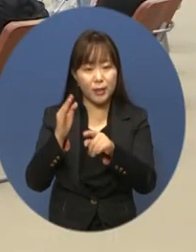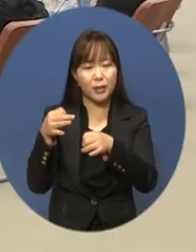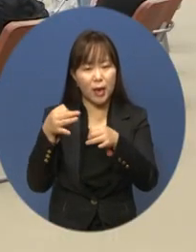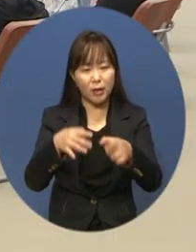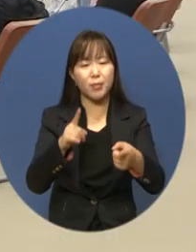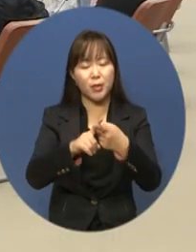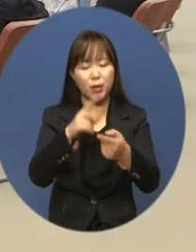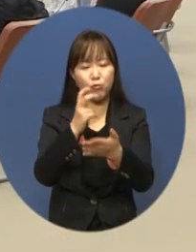신설했습니다